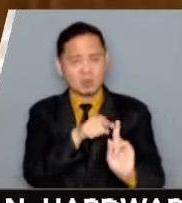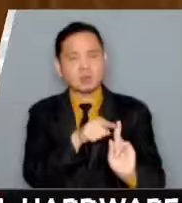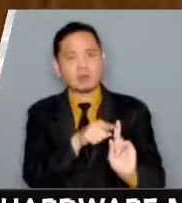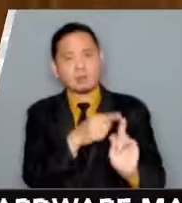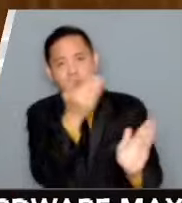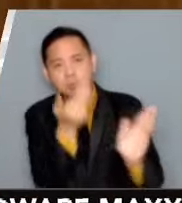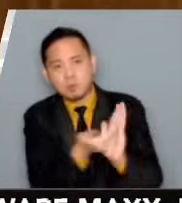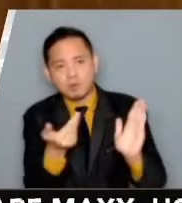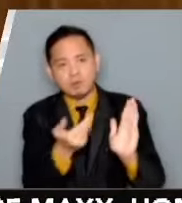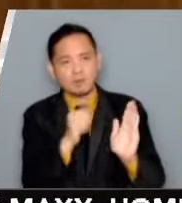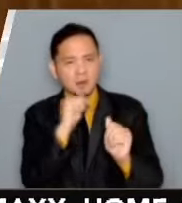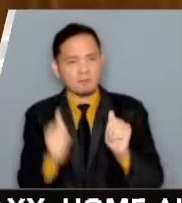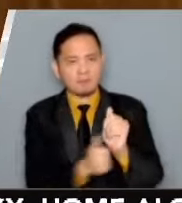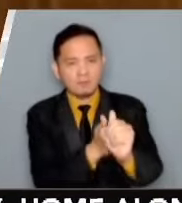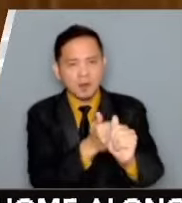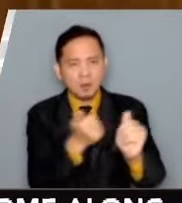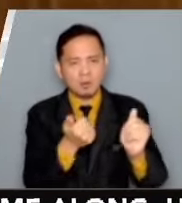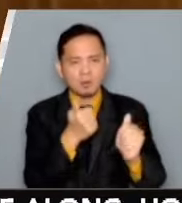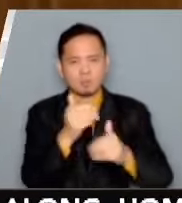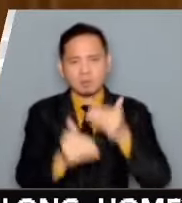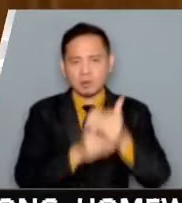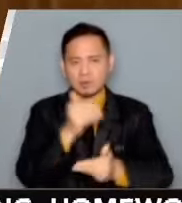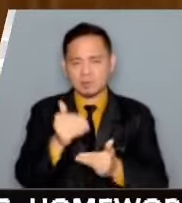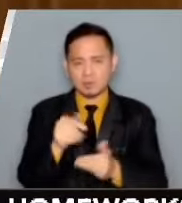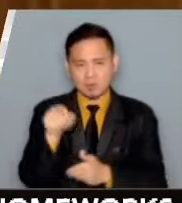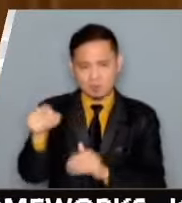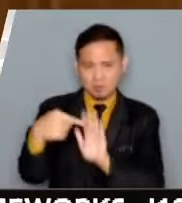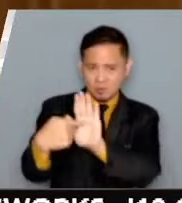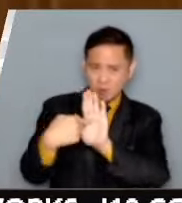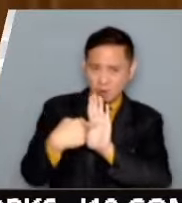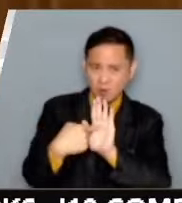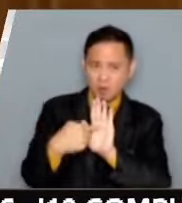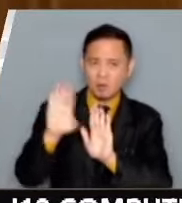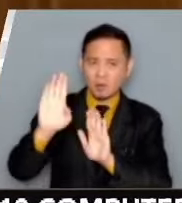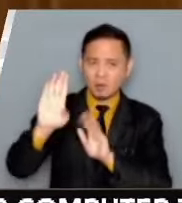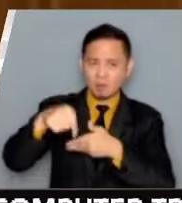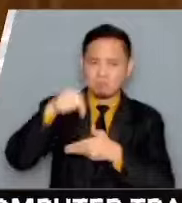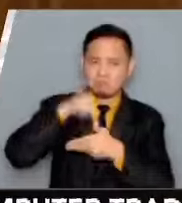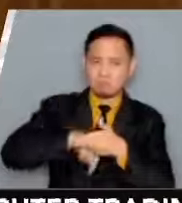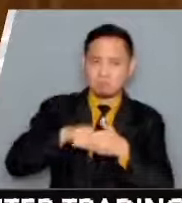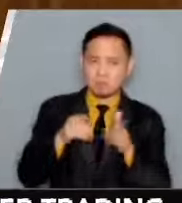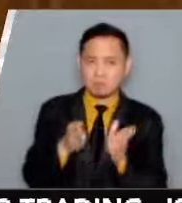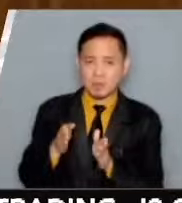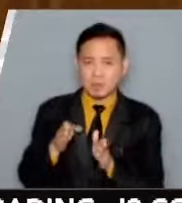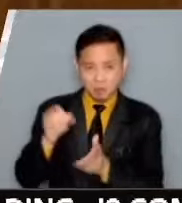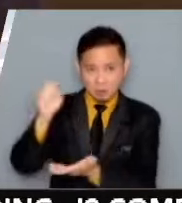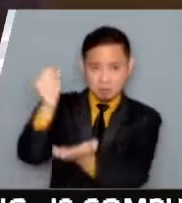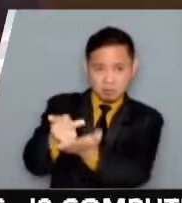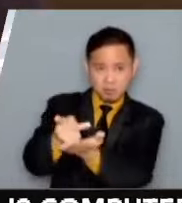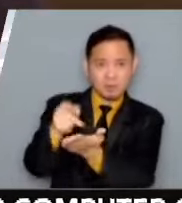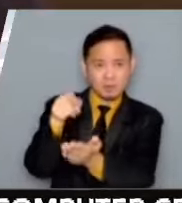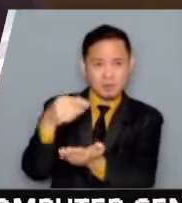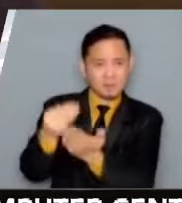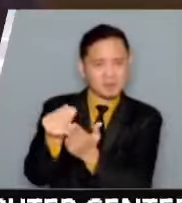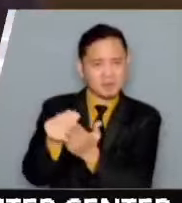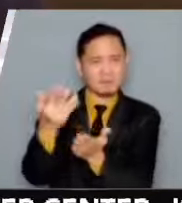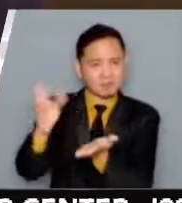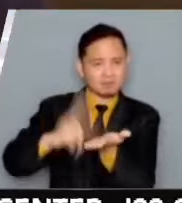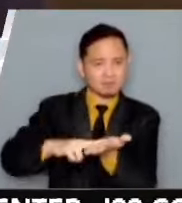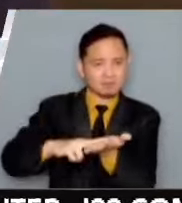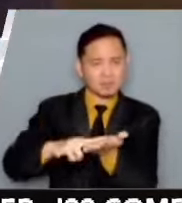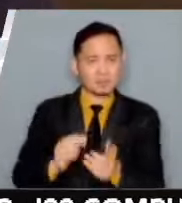nag signify you showed Your intention you showed your approval of the same by giving that sign sabi ni Senate